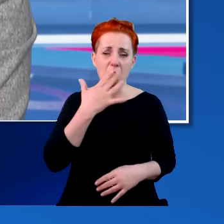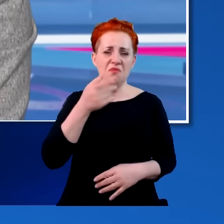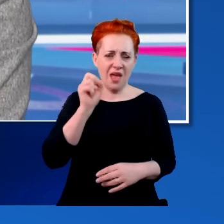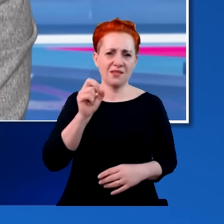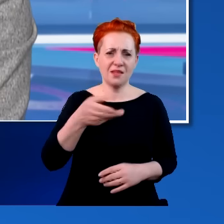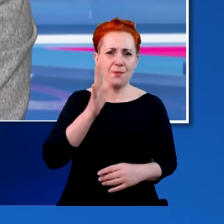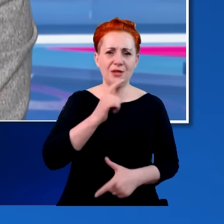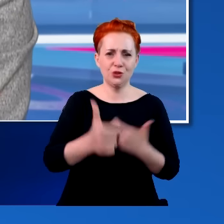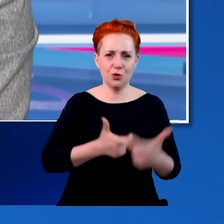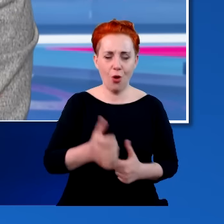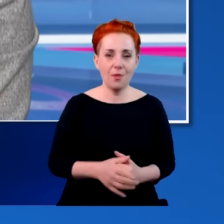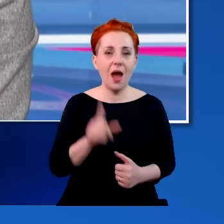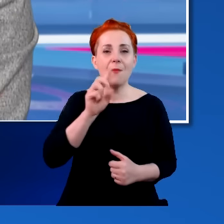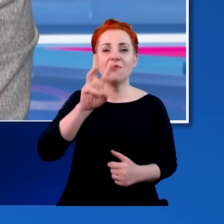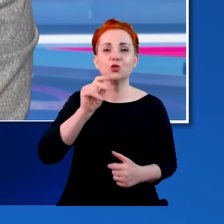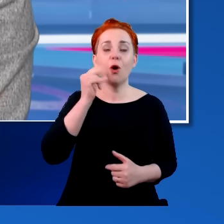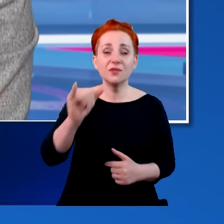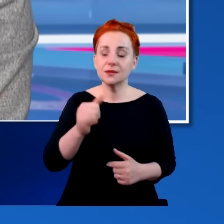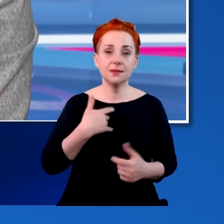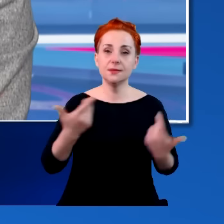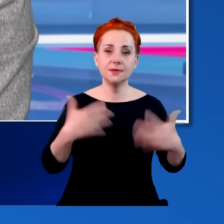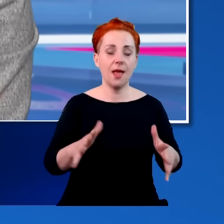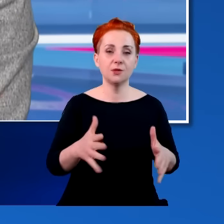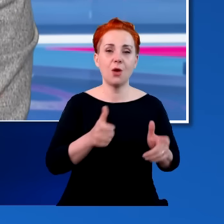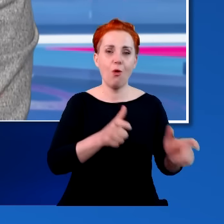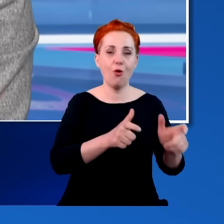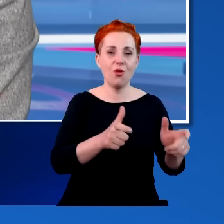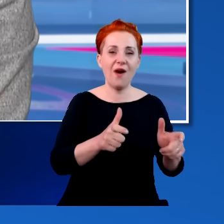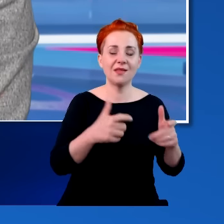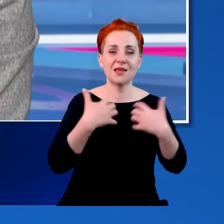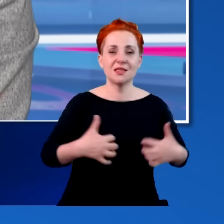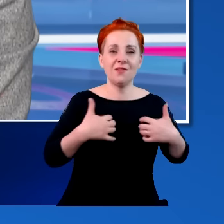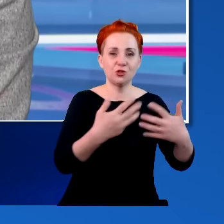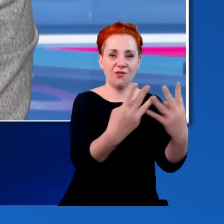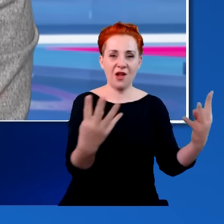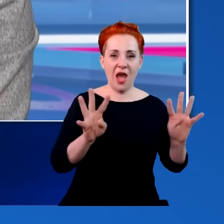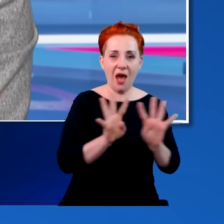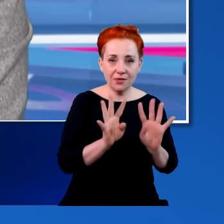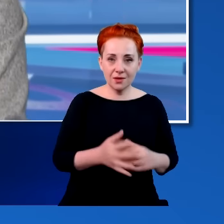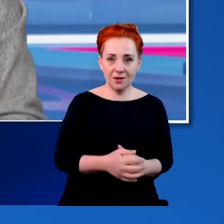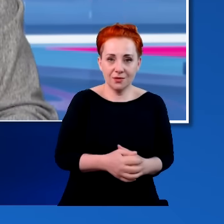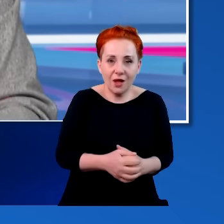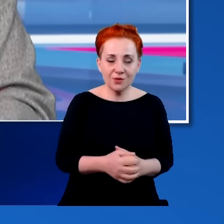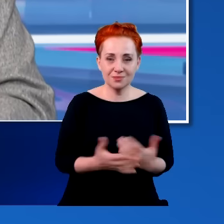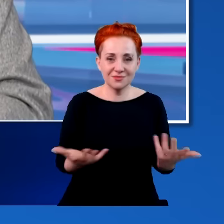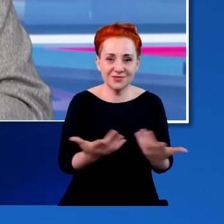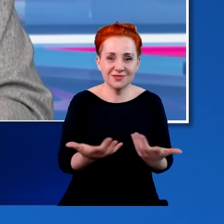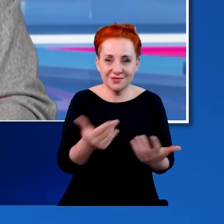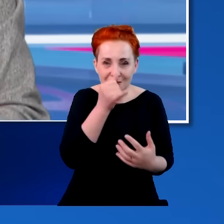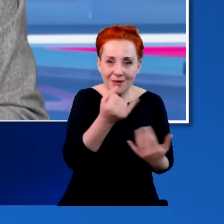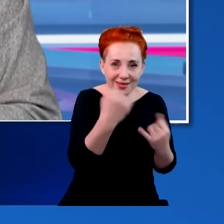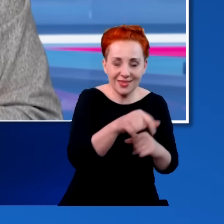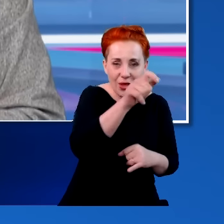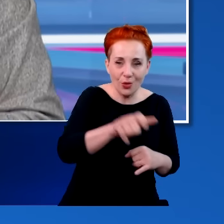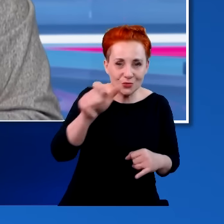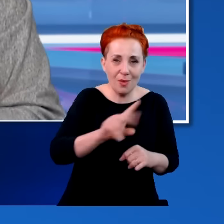Wojciechowski był za zakazem chowu klatkowego. Jak już naprawdę wysłaliście na komisarza rolnictwa, nie mogliście, taką macie krótką ławkę, że nie mogliście wysłać kogoś,